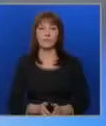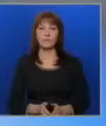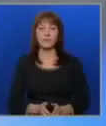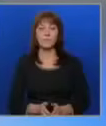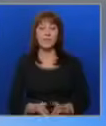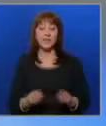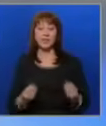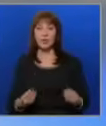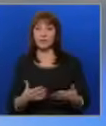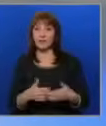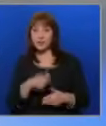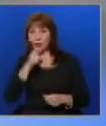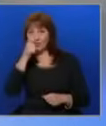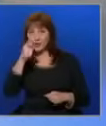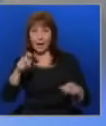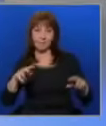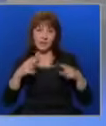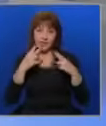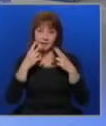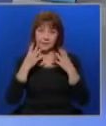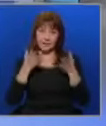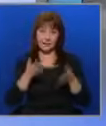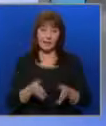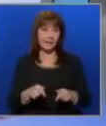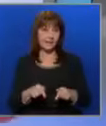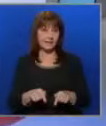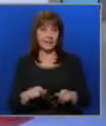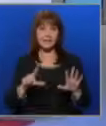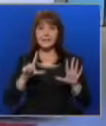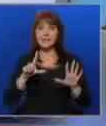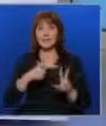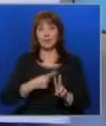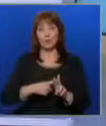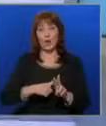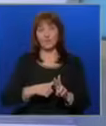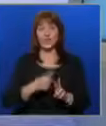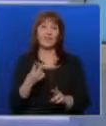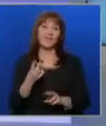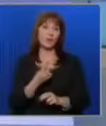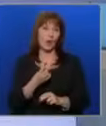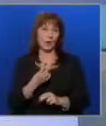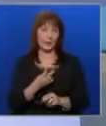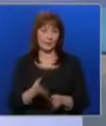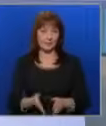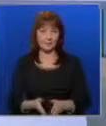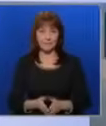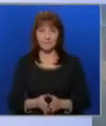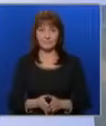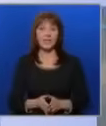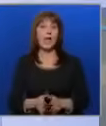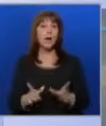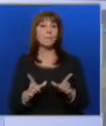Вие сте с централните новини по света и у нас. Добър вечер, аз съм Филипа Огнянова. На 7 ноември, вторник, здравейте, аз съм Костадин